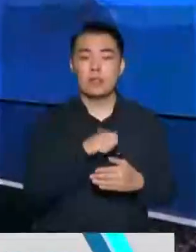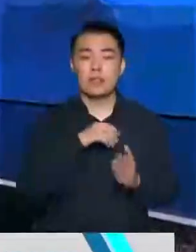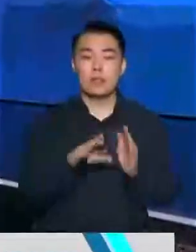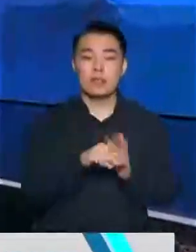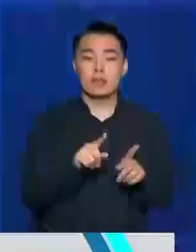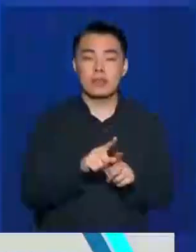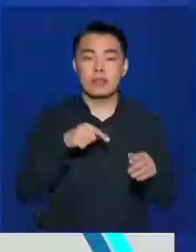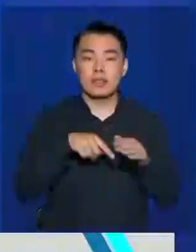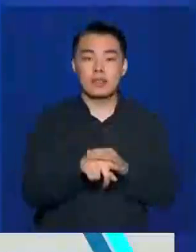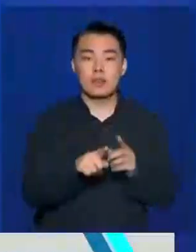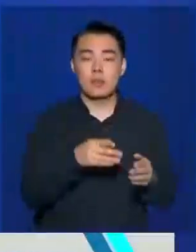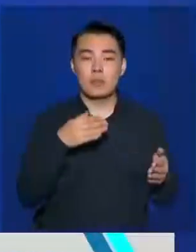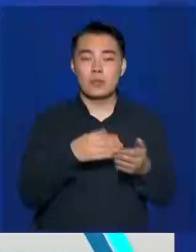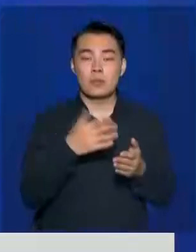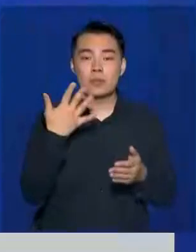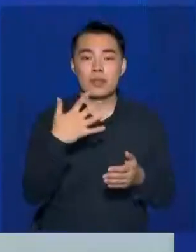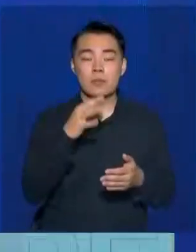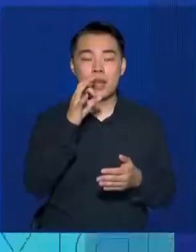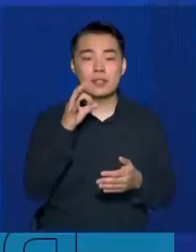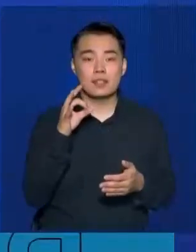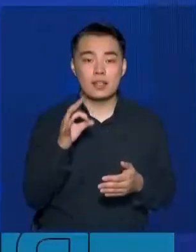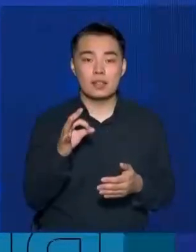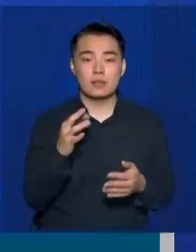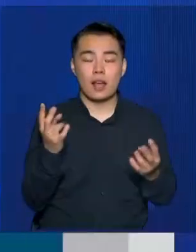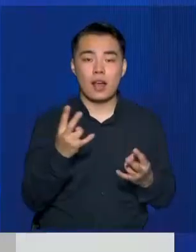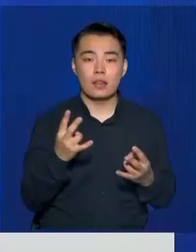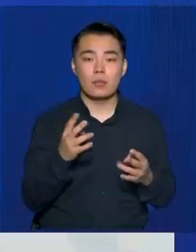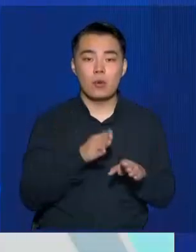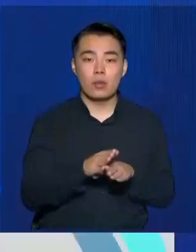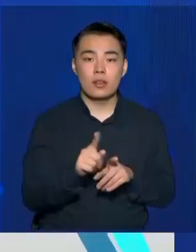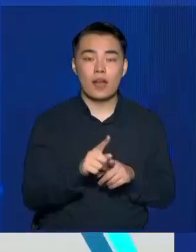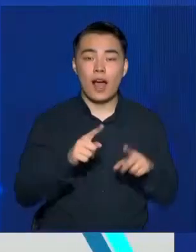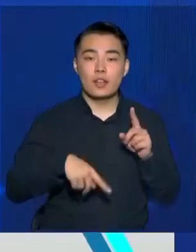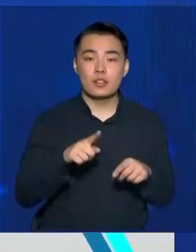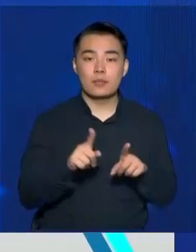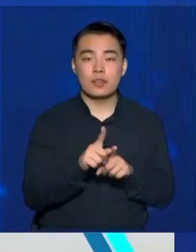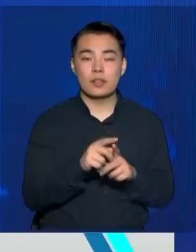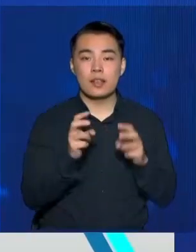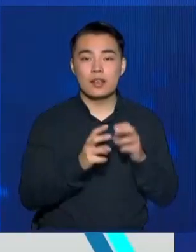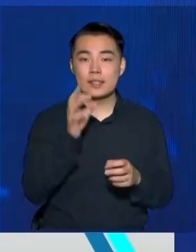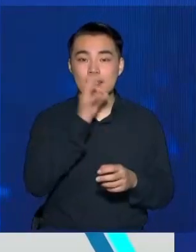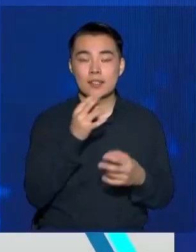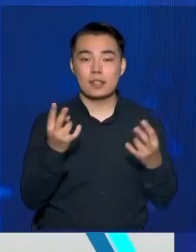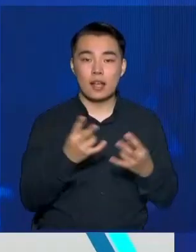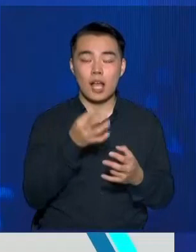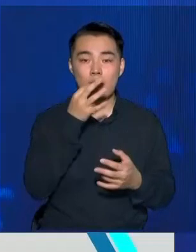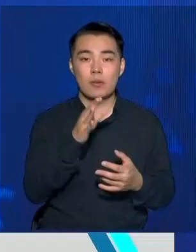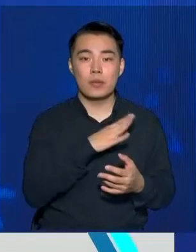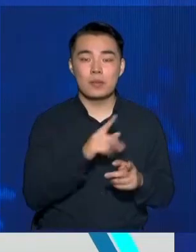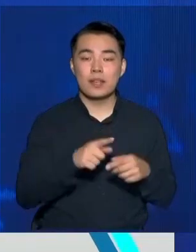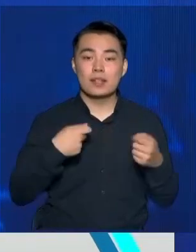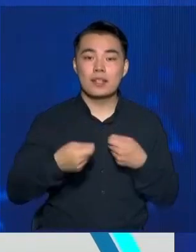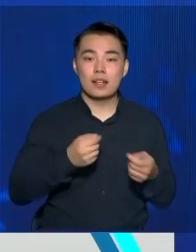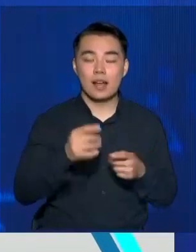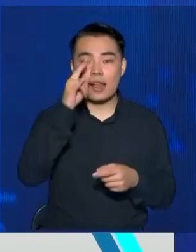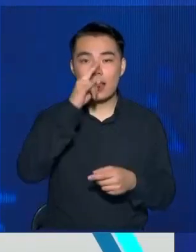платформы довести до 50% отечественных товаропроизводителей на рынке